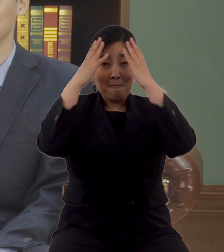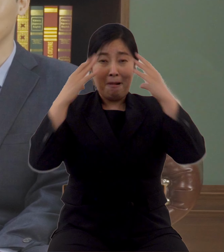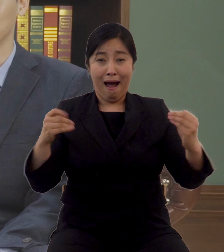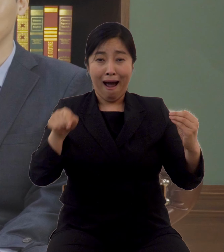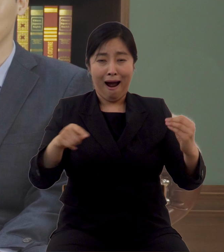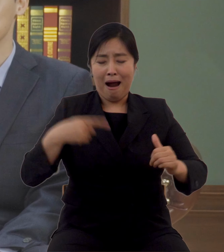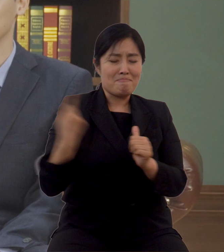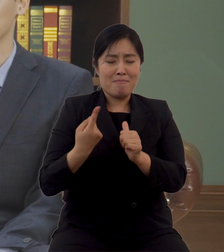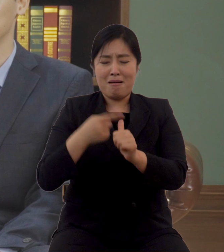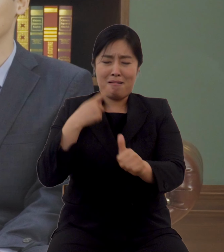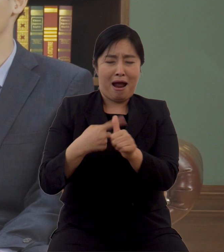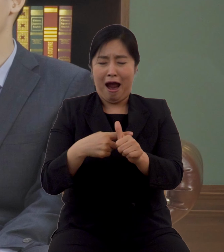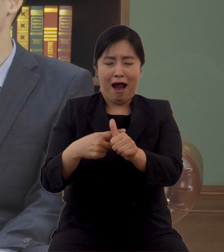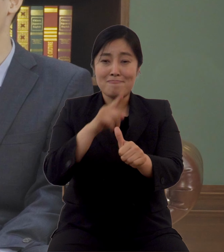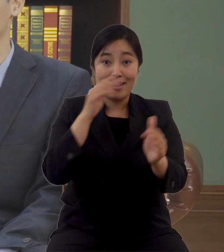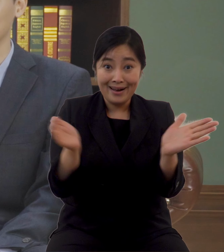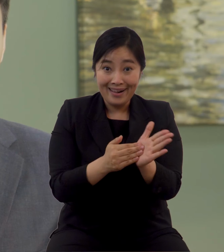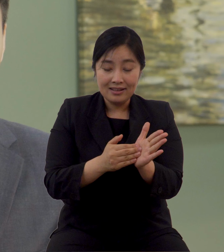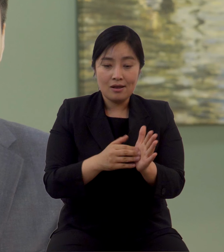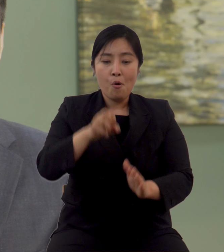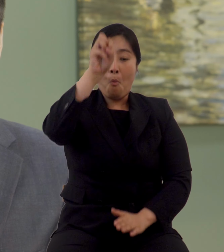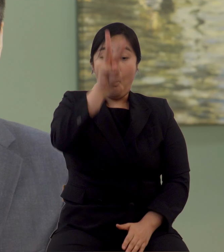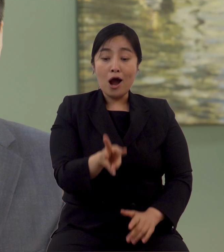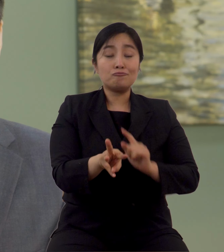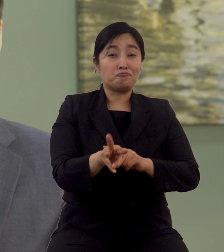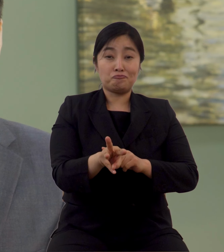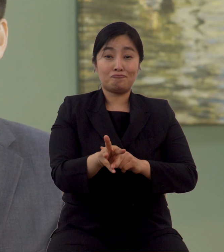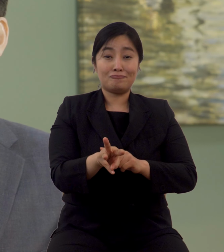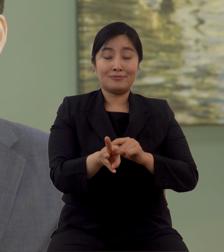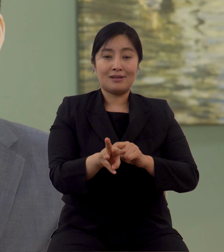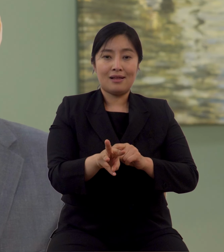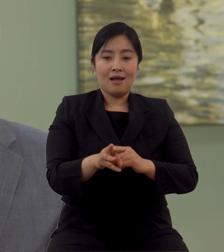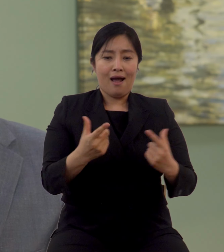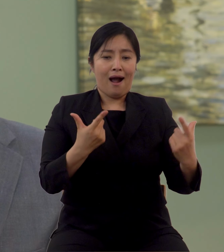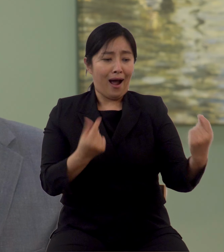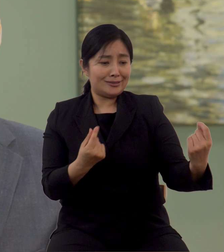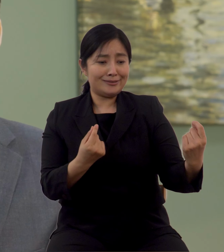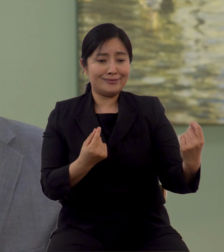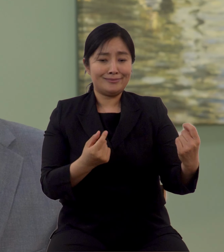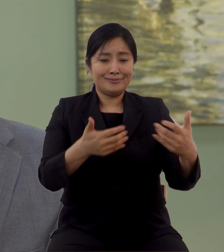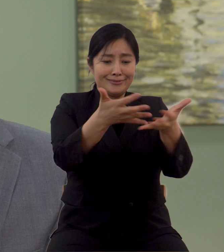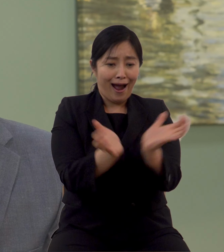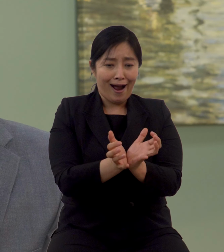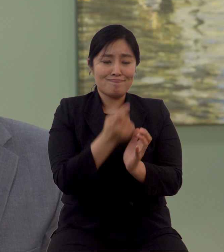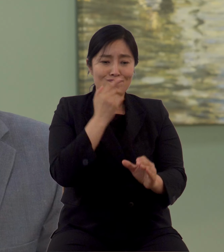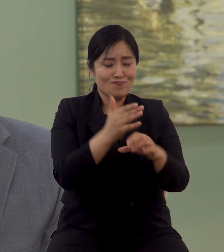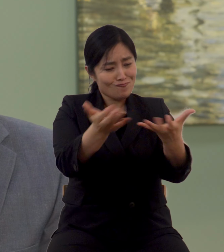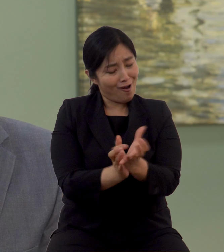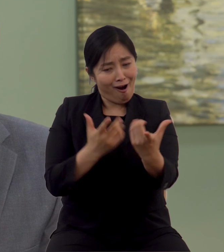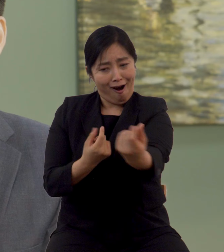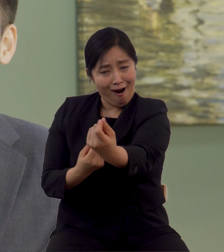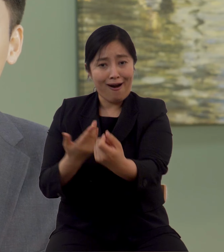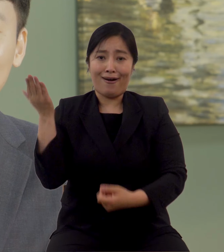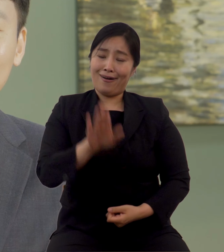본회의장에서 엄청난 비난을 퍼부었습니다. 사실은 광주라고 하는 곳이 어떤 같은 당 분들이 시장도